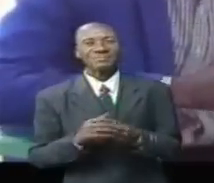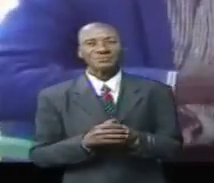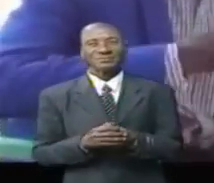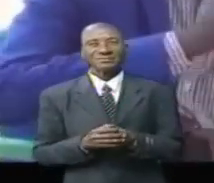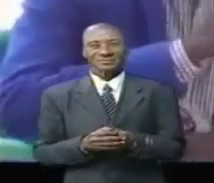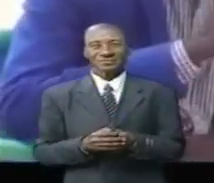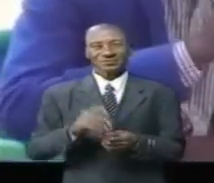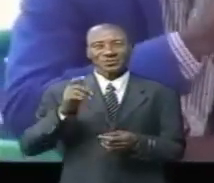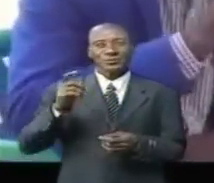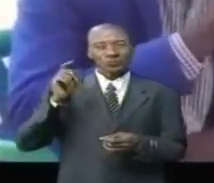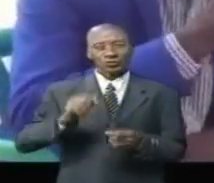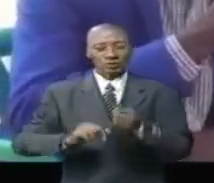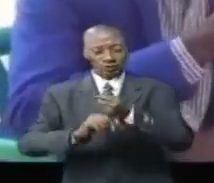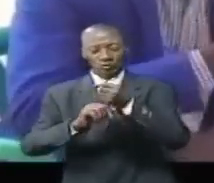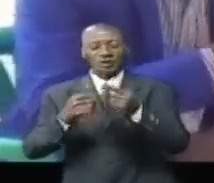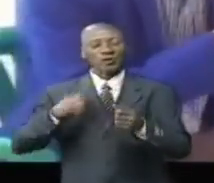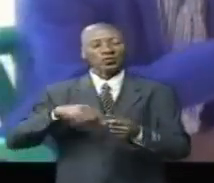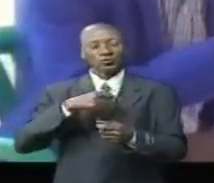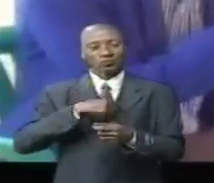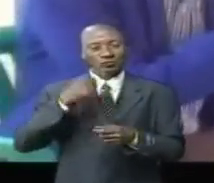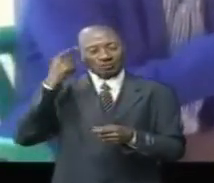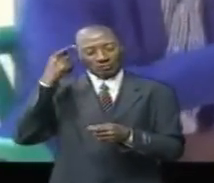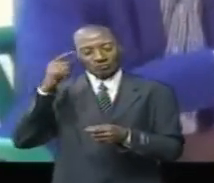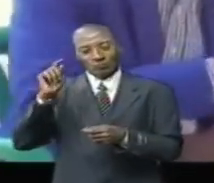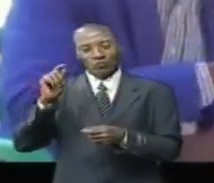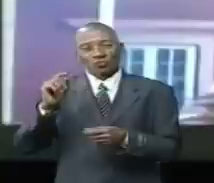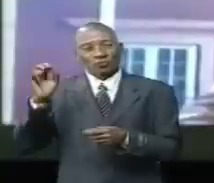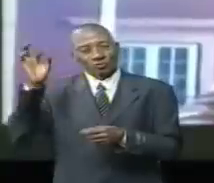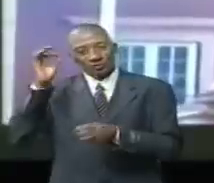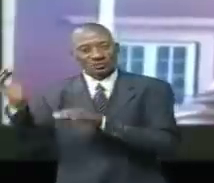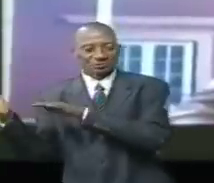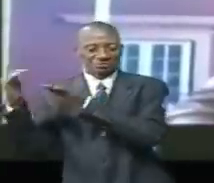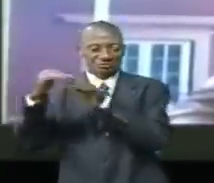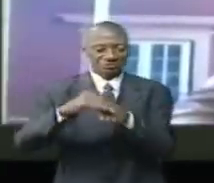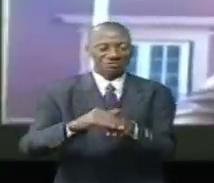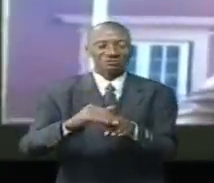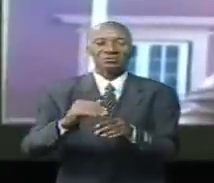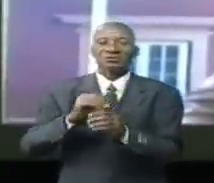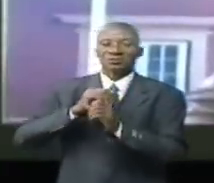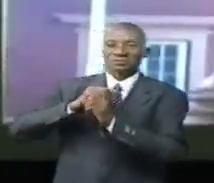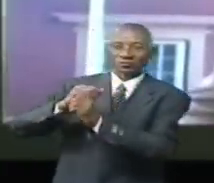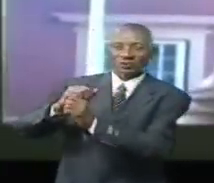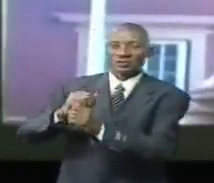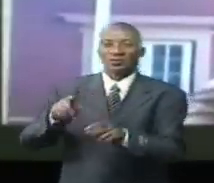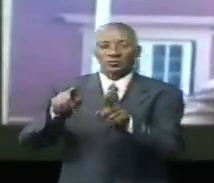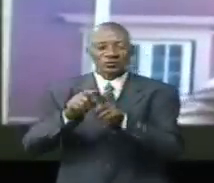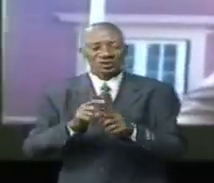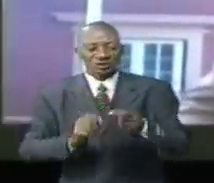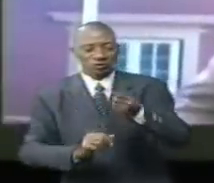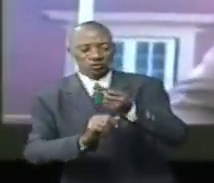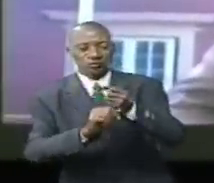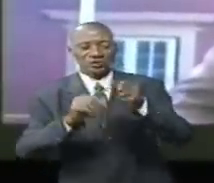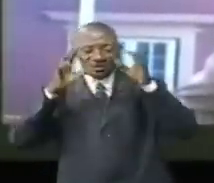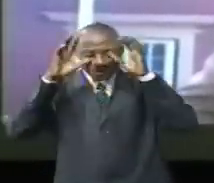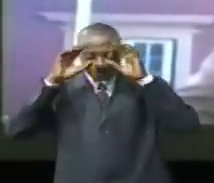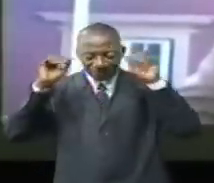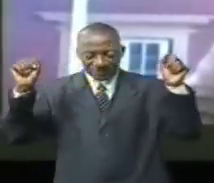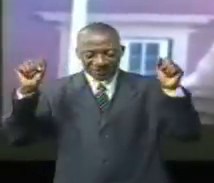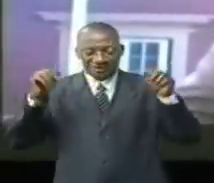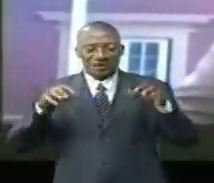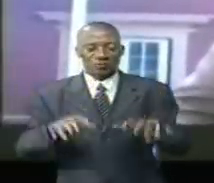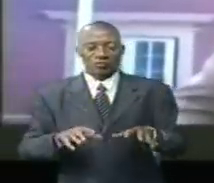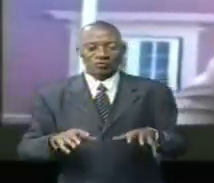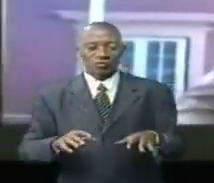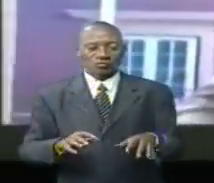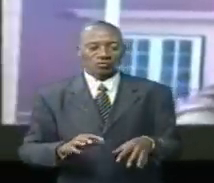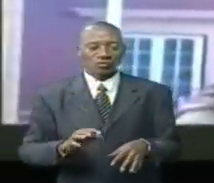agression répétitive et appuyer son Excellence Monsieur le Président de la République démocratique du Congo, Félix